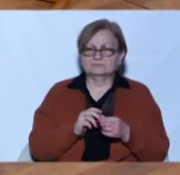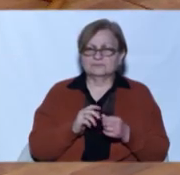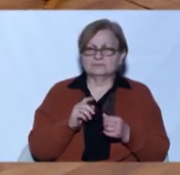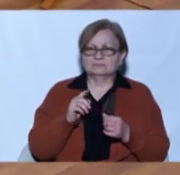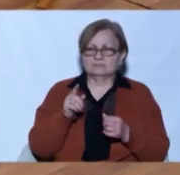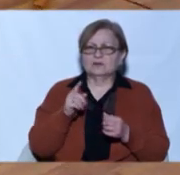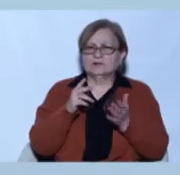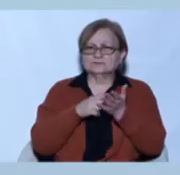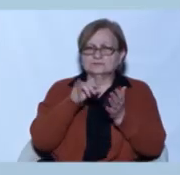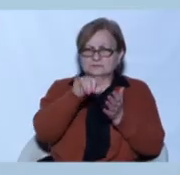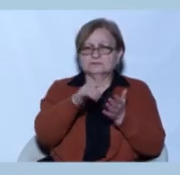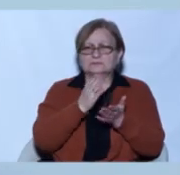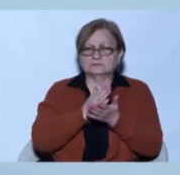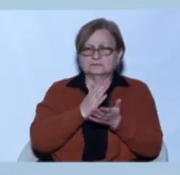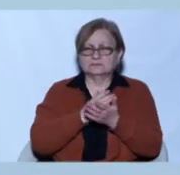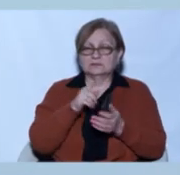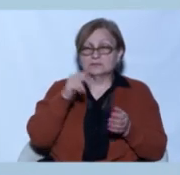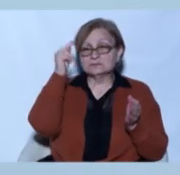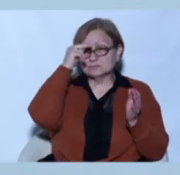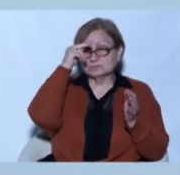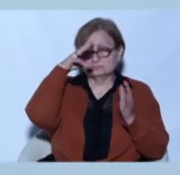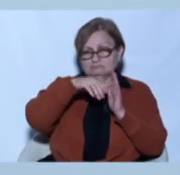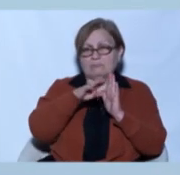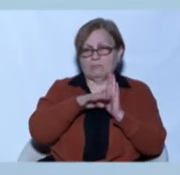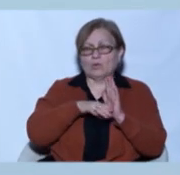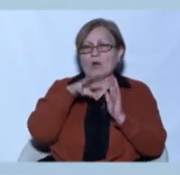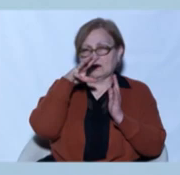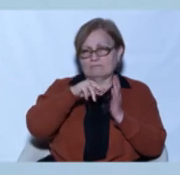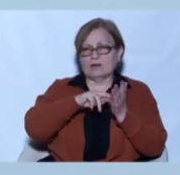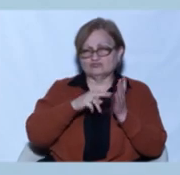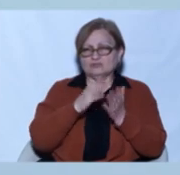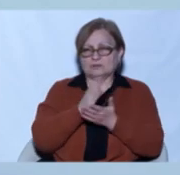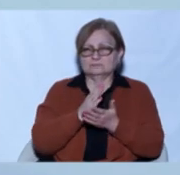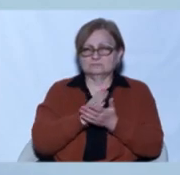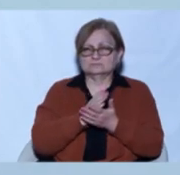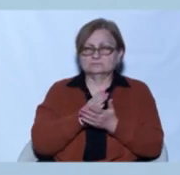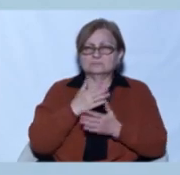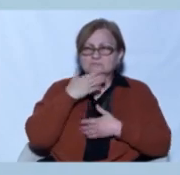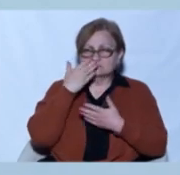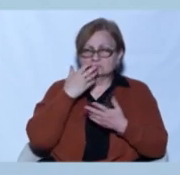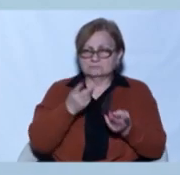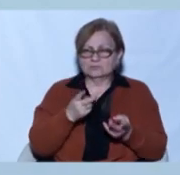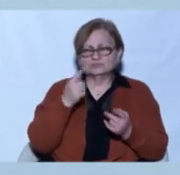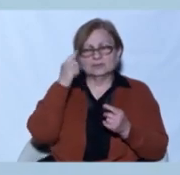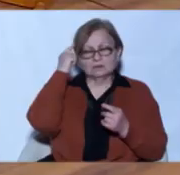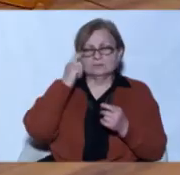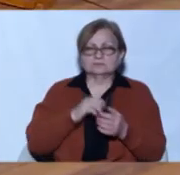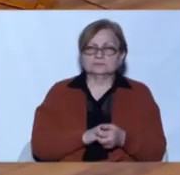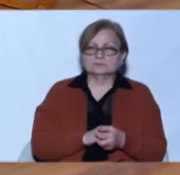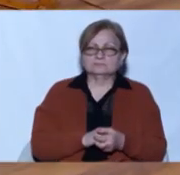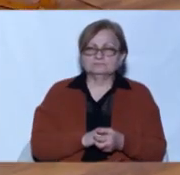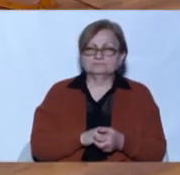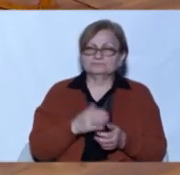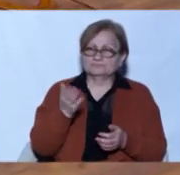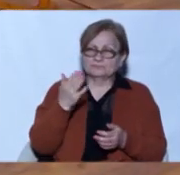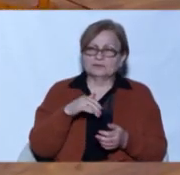იგულისხმება, რომ სასწავლო პროგრამით გათვალისწინებულია ამ მოთხრობის წაკითხვა და მისი გააზრება. აი